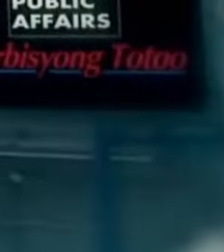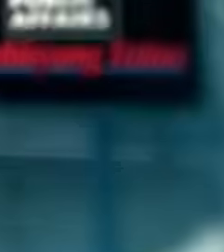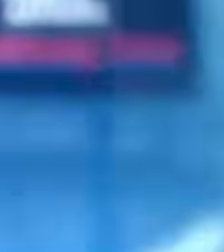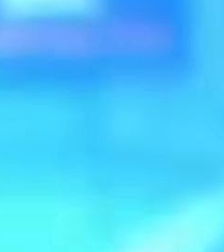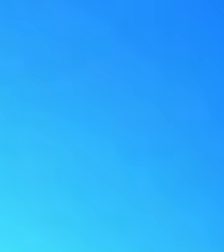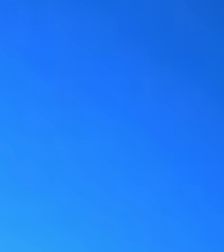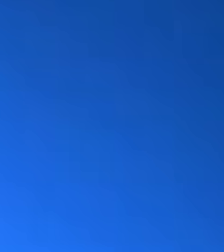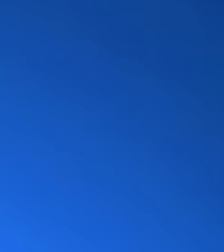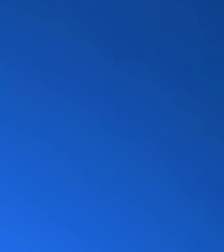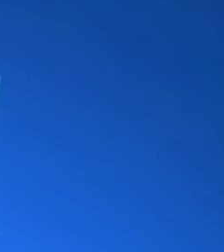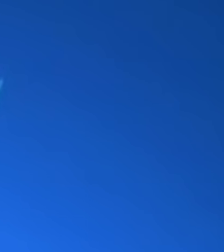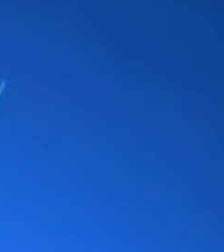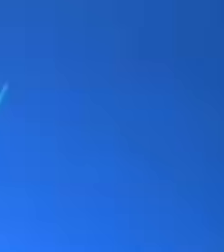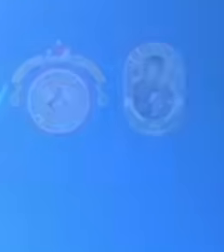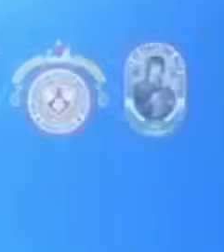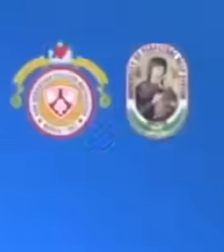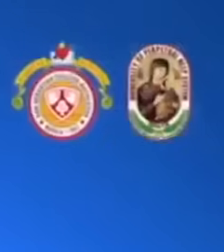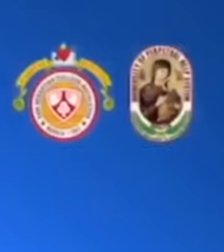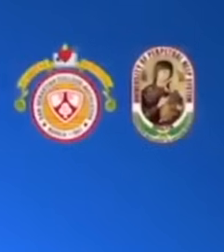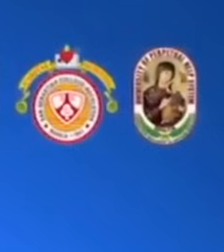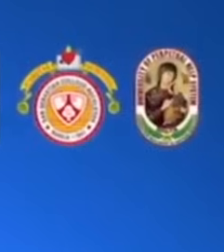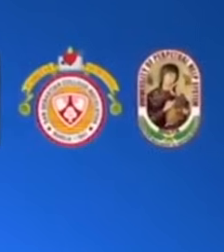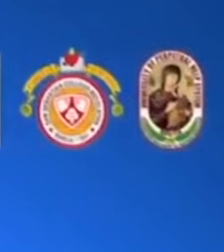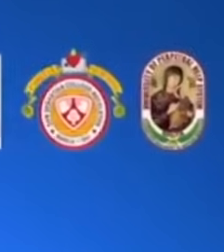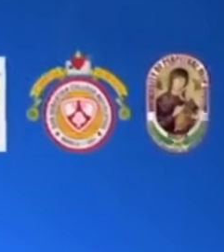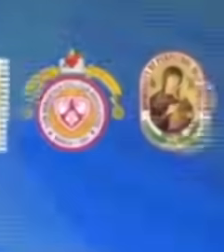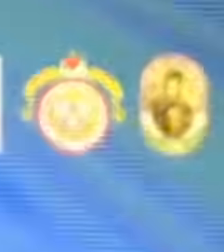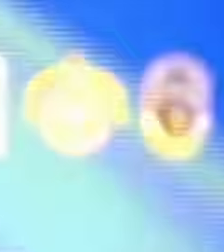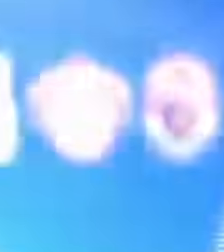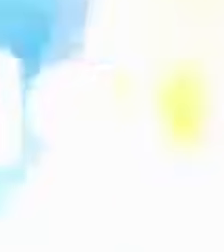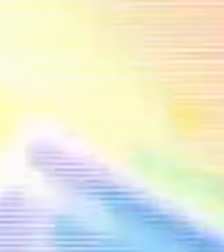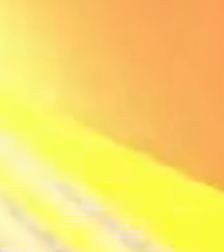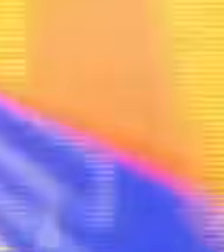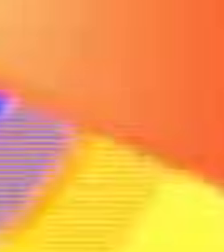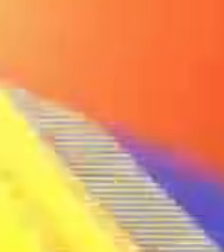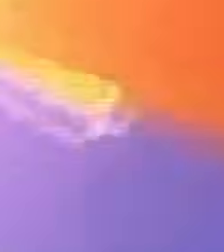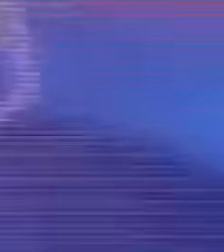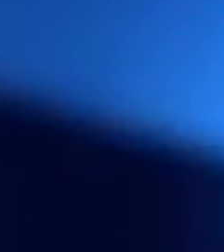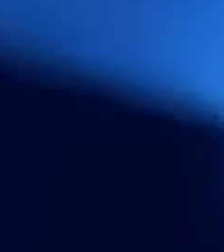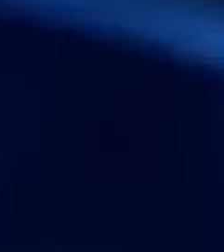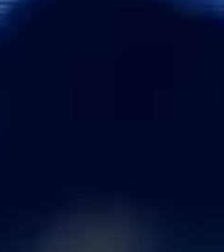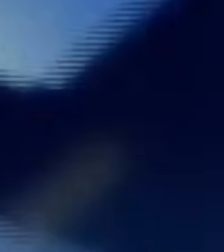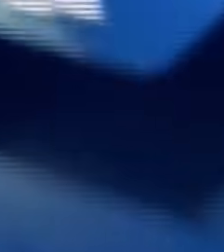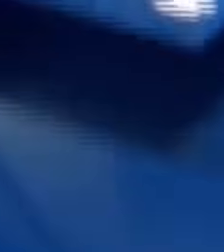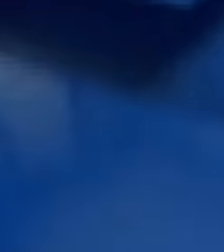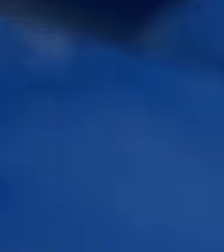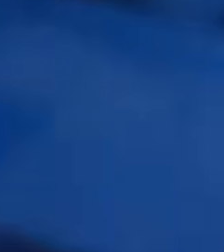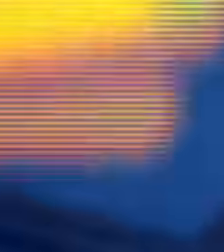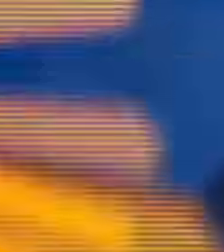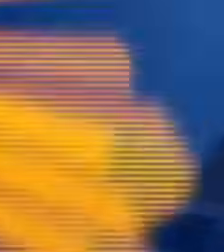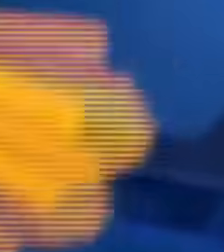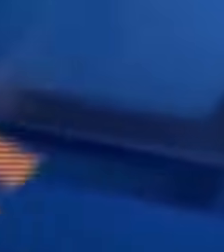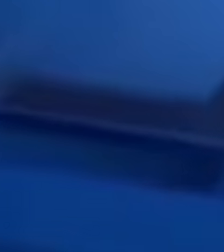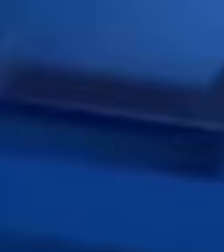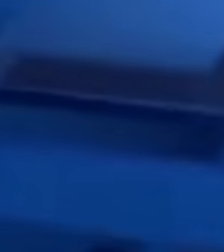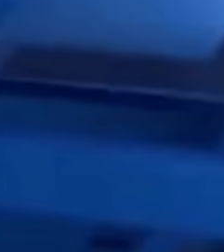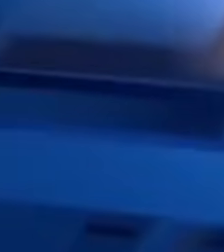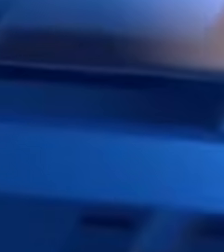duty, ito ang Election 2022, the GMA News and Public Affairs Election